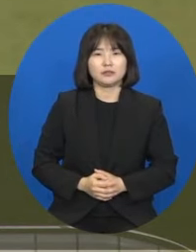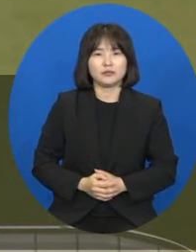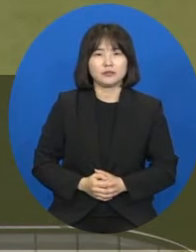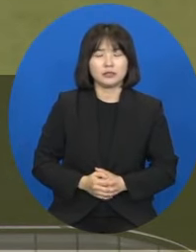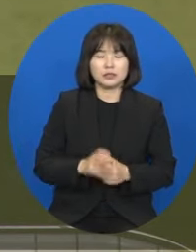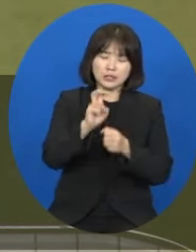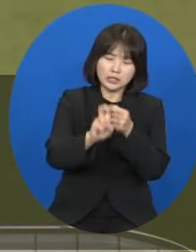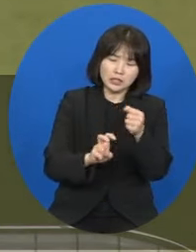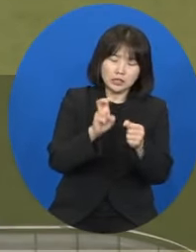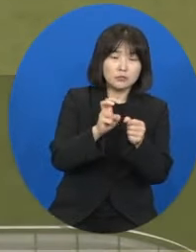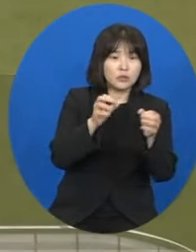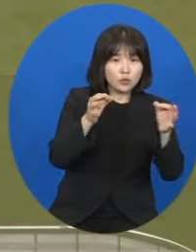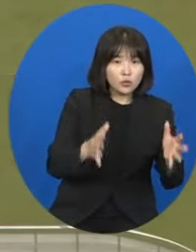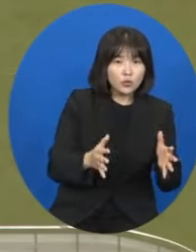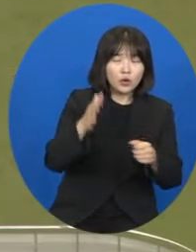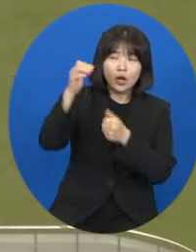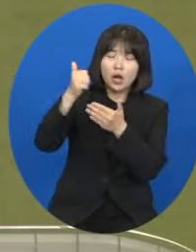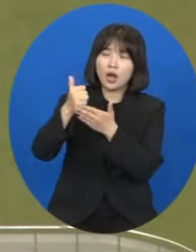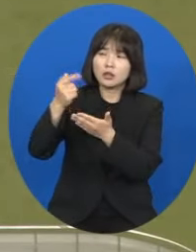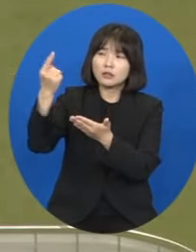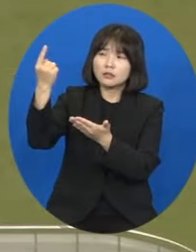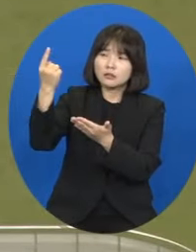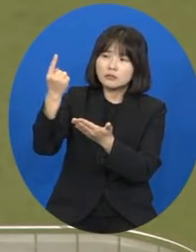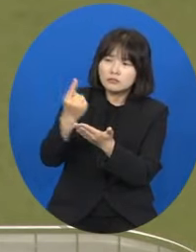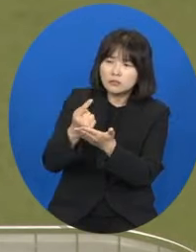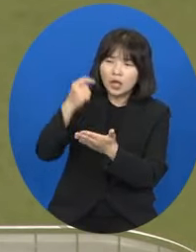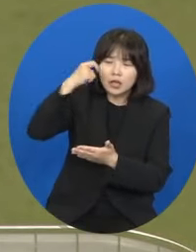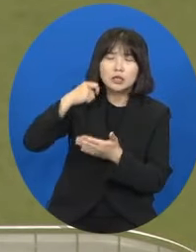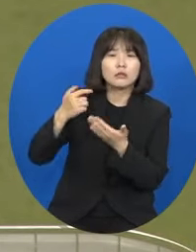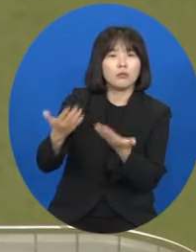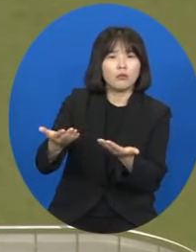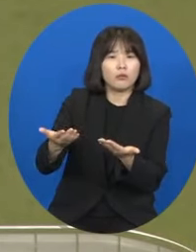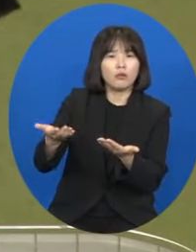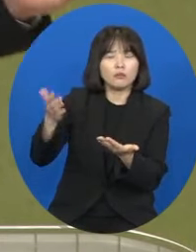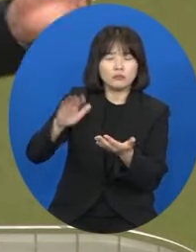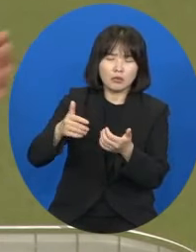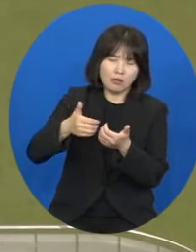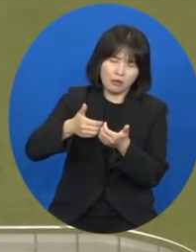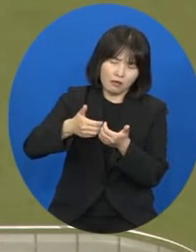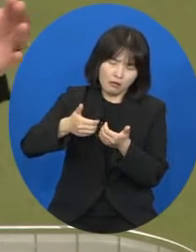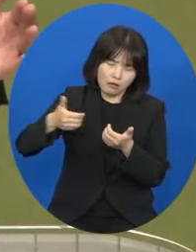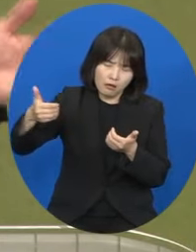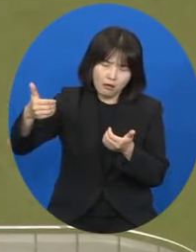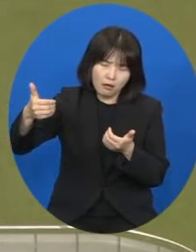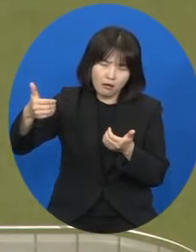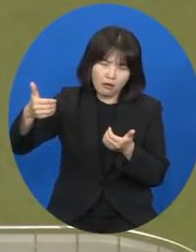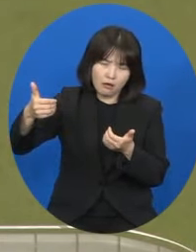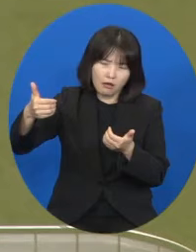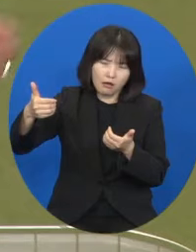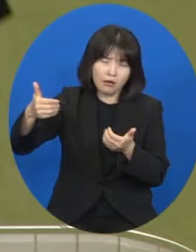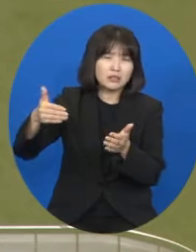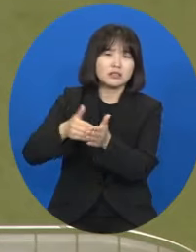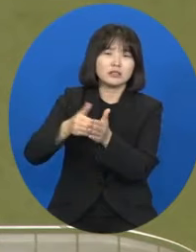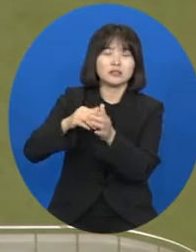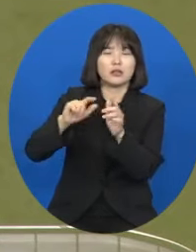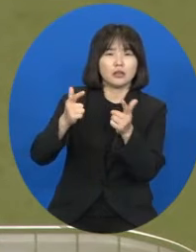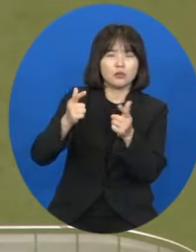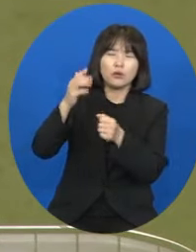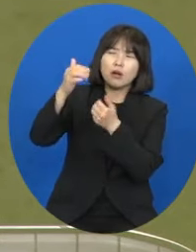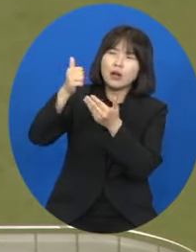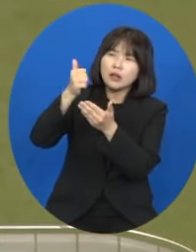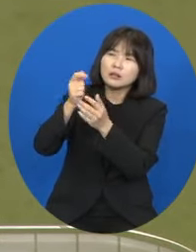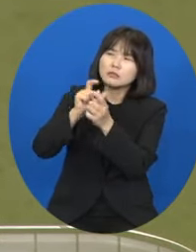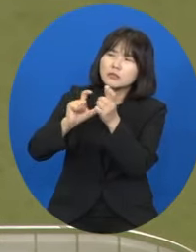20년 기간 동안 명백한 하나님의 임재를 느끼지 못했습니다. 그런데 멀어지면 멀어질수록 아예 멀어지는 게 아니라 그